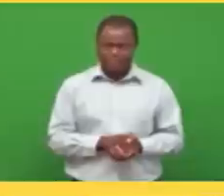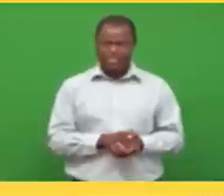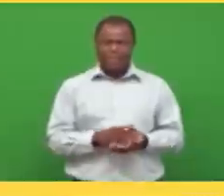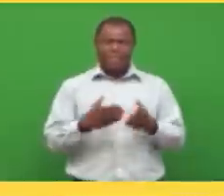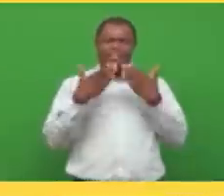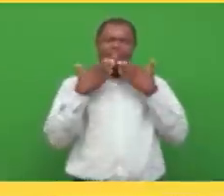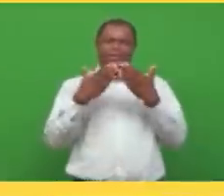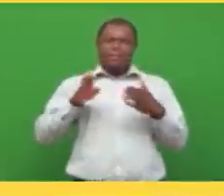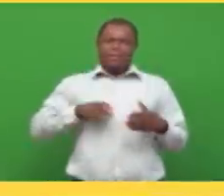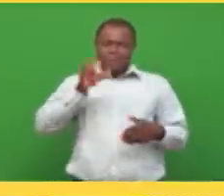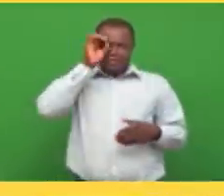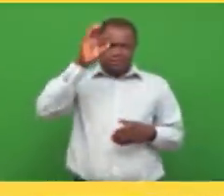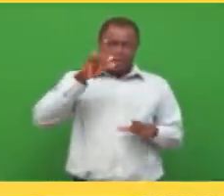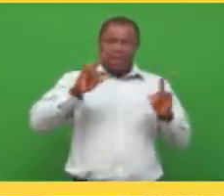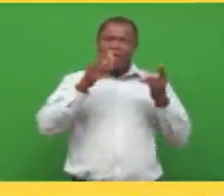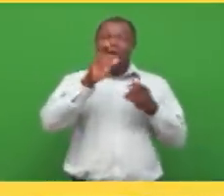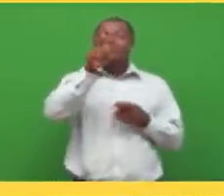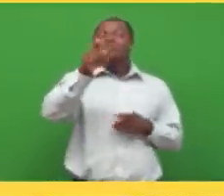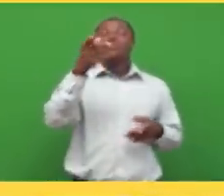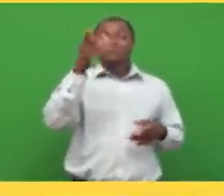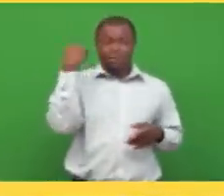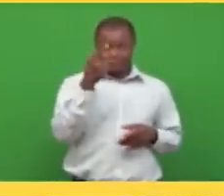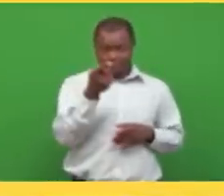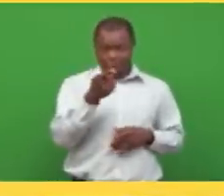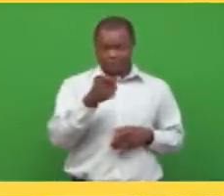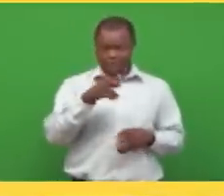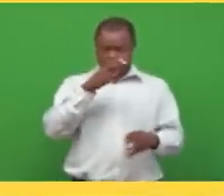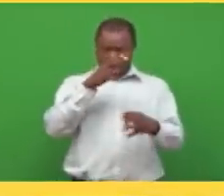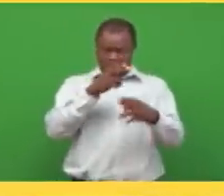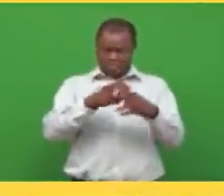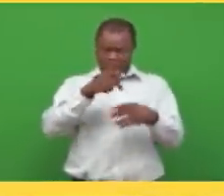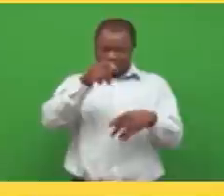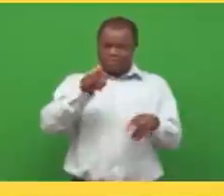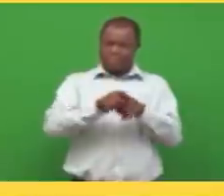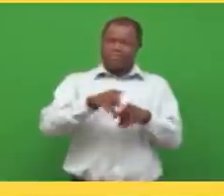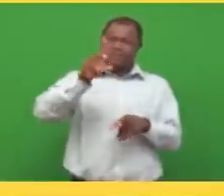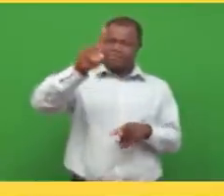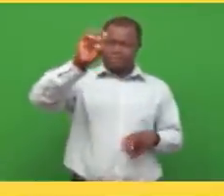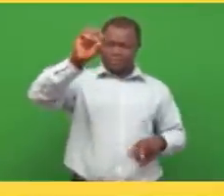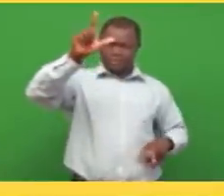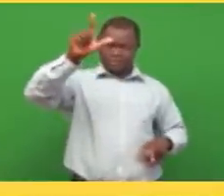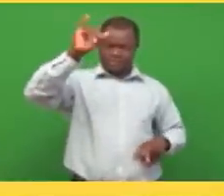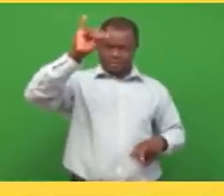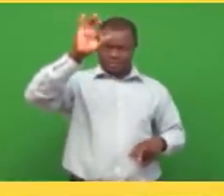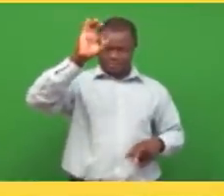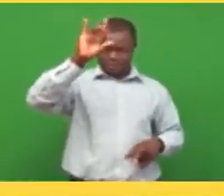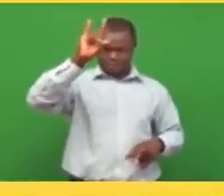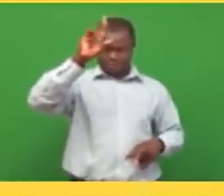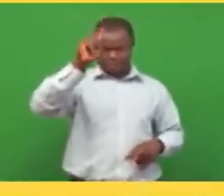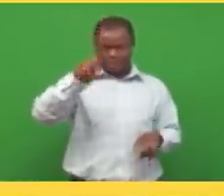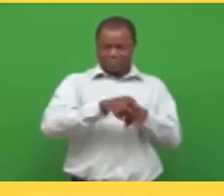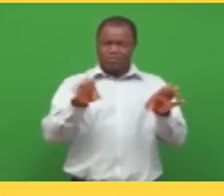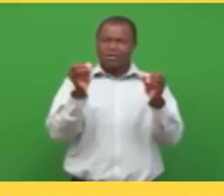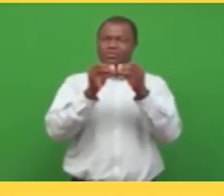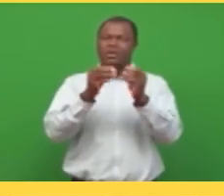Mazvita Mai Chisamba makadi vatereri nevatariri. Zita ndinoitwa Delight Mchazondida ndinoshanda nevechidiki mutsika uno